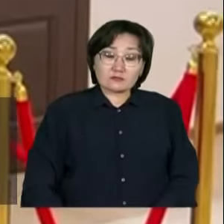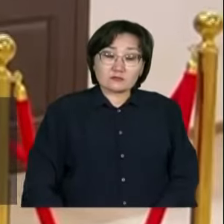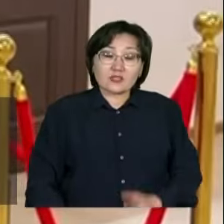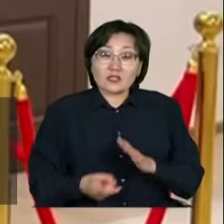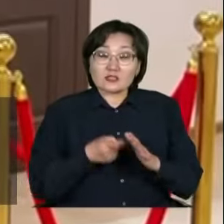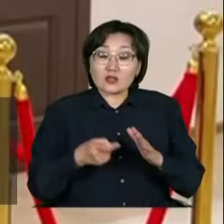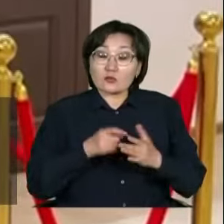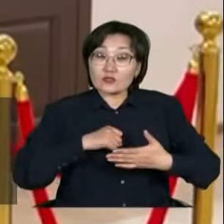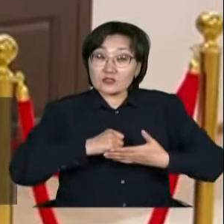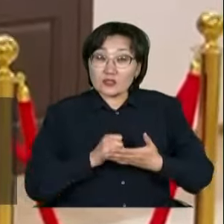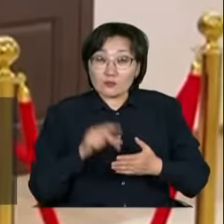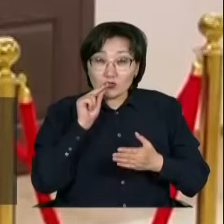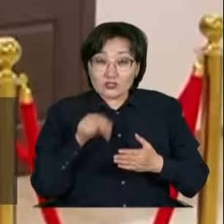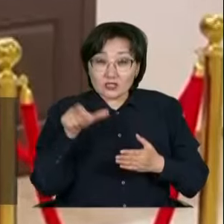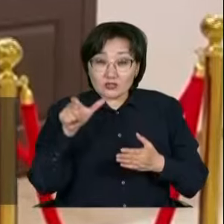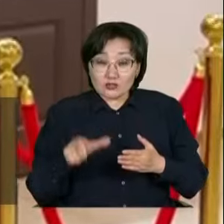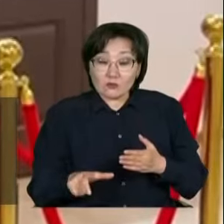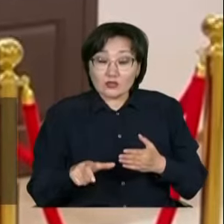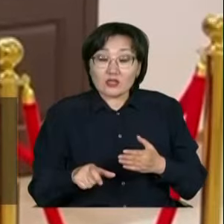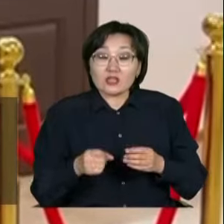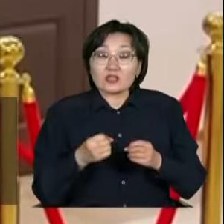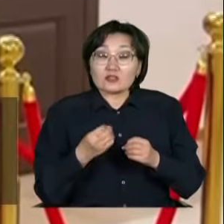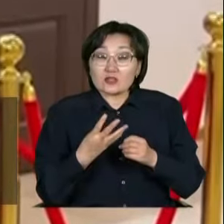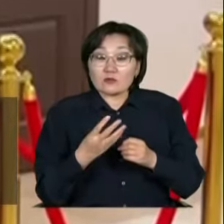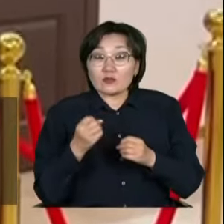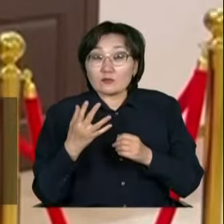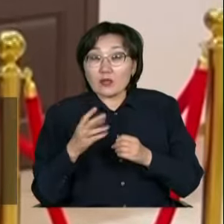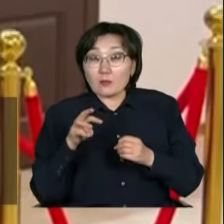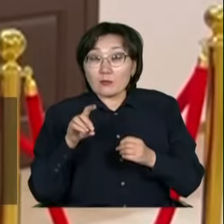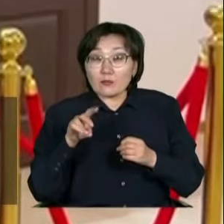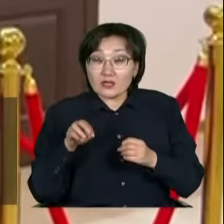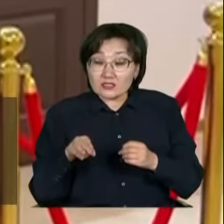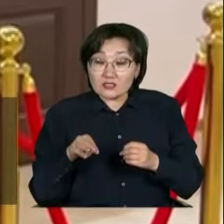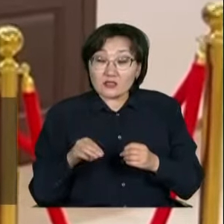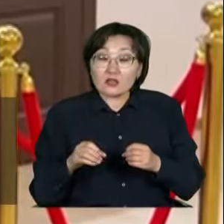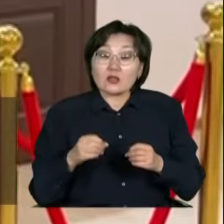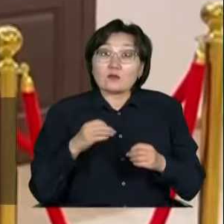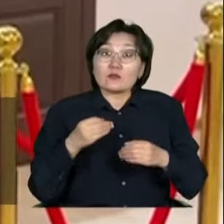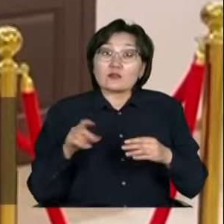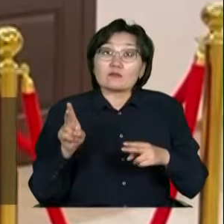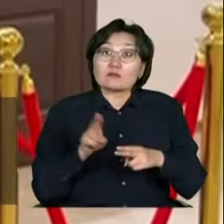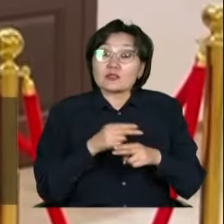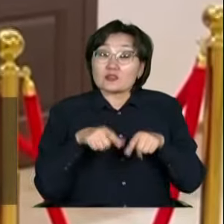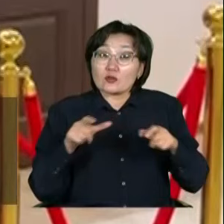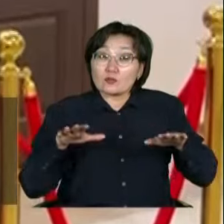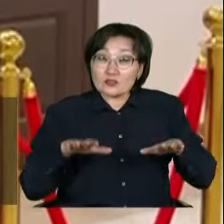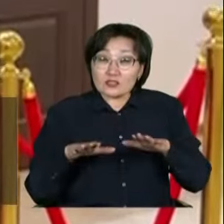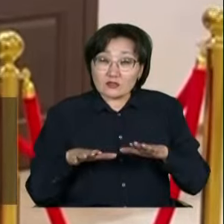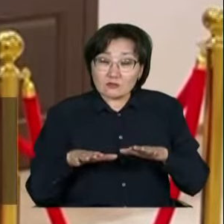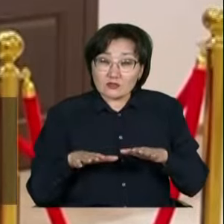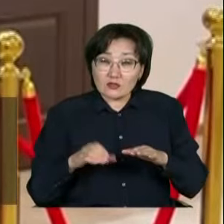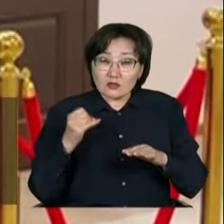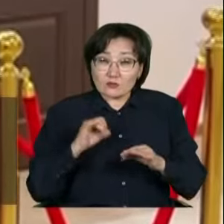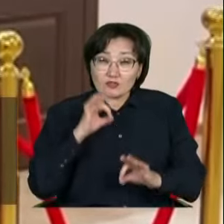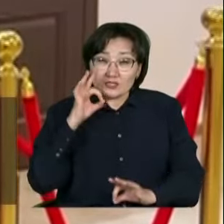Следствием установлено, что подозреваемые лица в ночь с 14 по 15 марта, находясь на открытой безлюдной местности, расположенной на